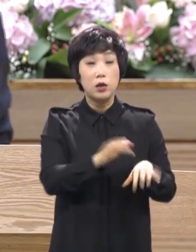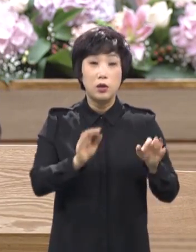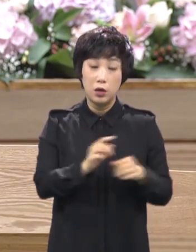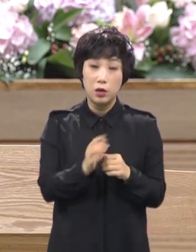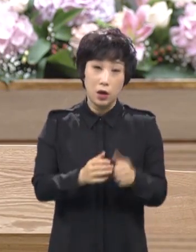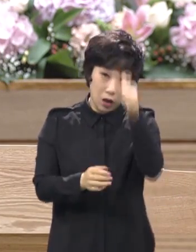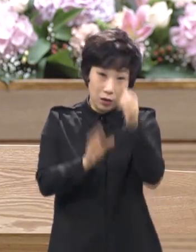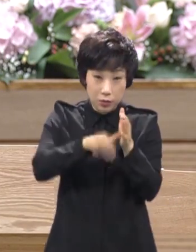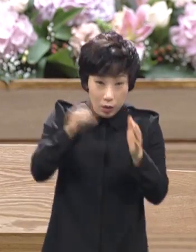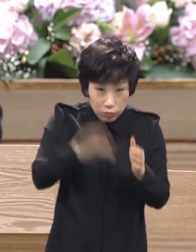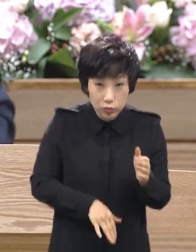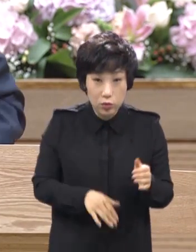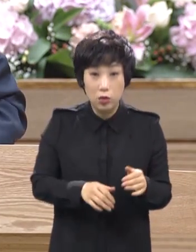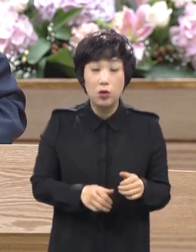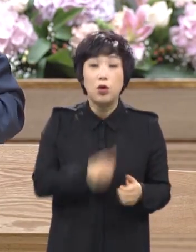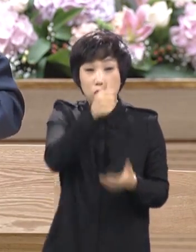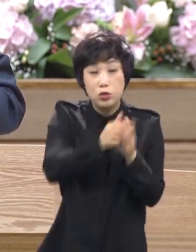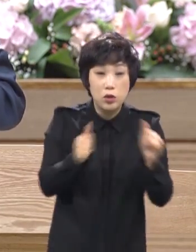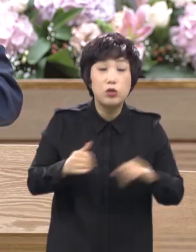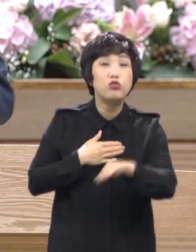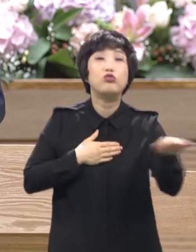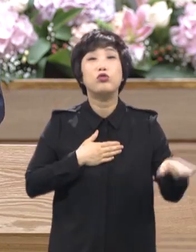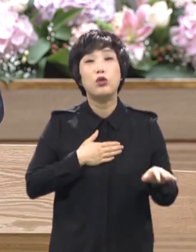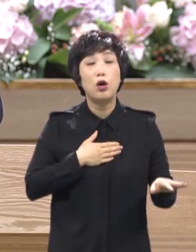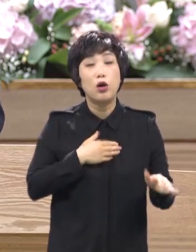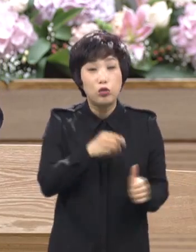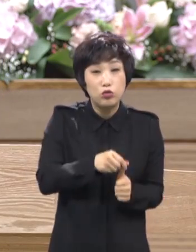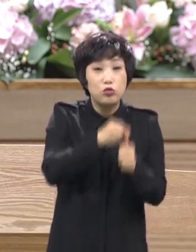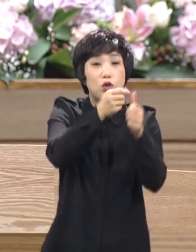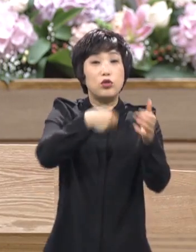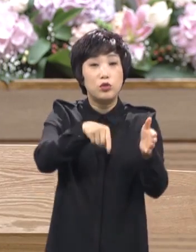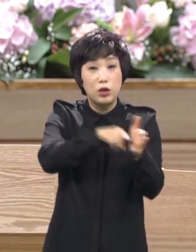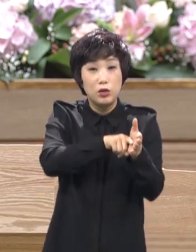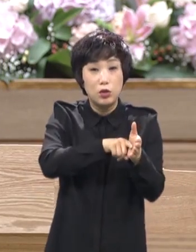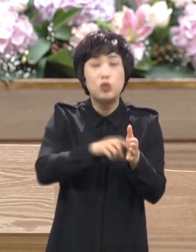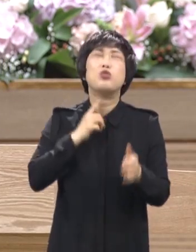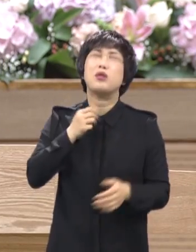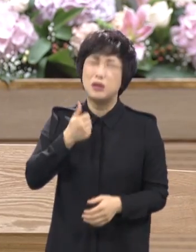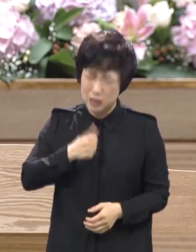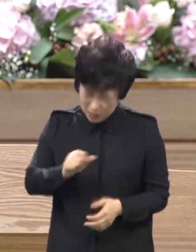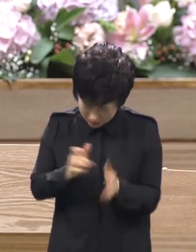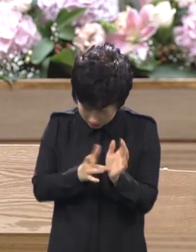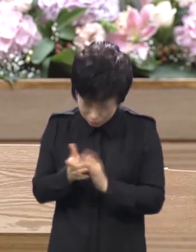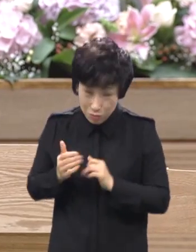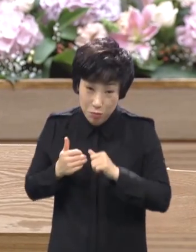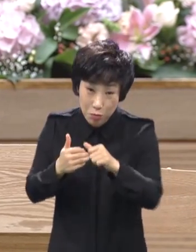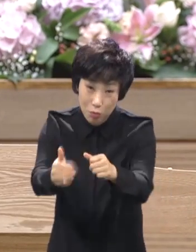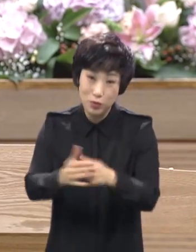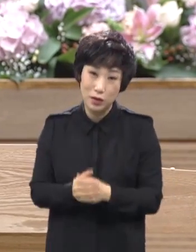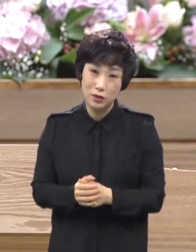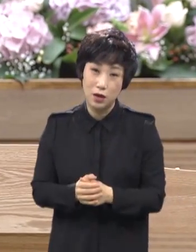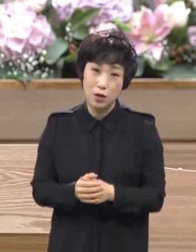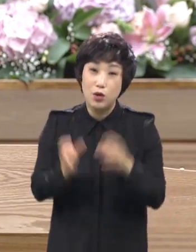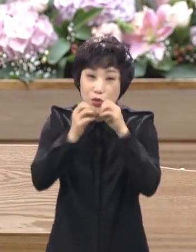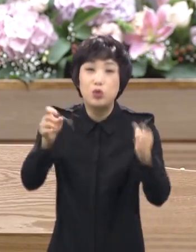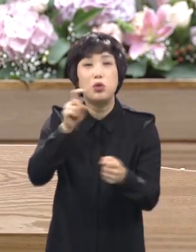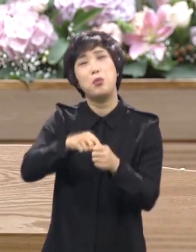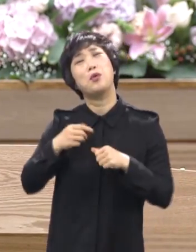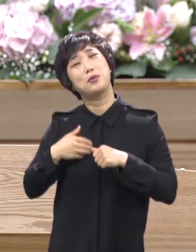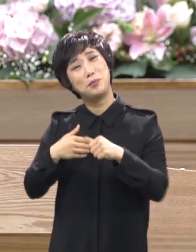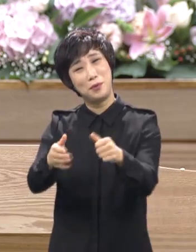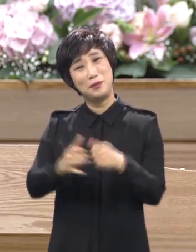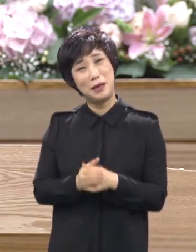아담부터 죄인된 인류, 그들을 살리려고 독생자를 보냈다. 전도하러